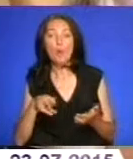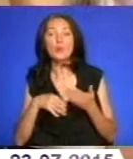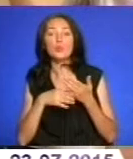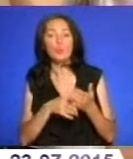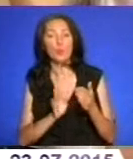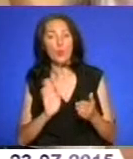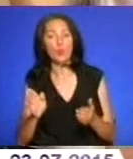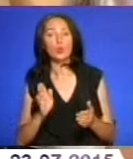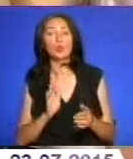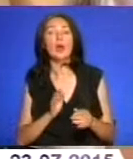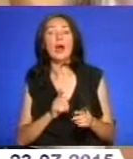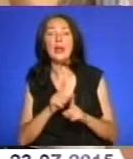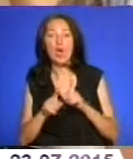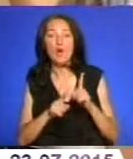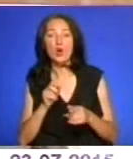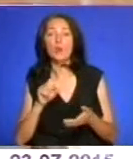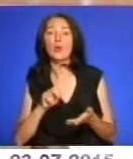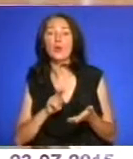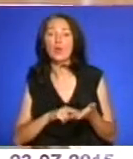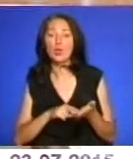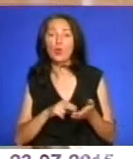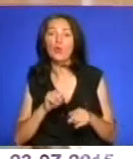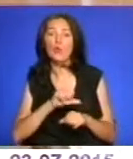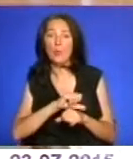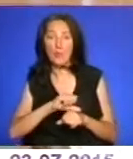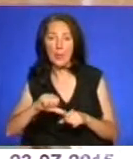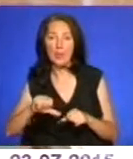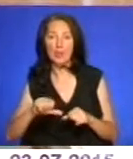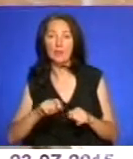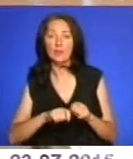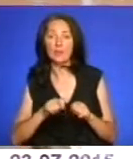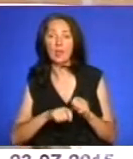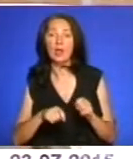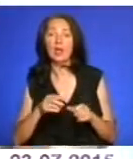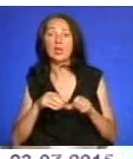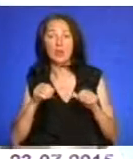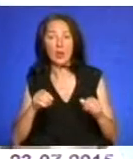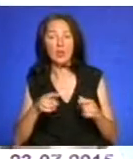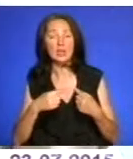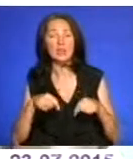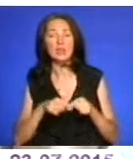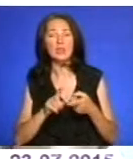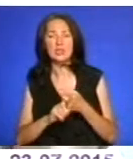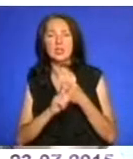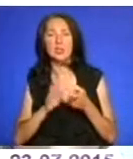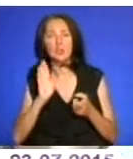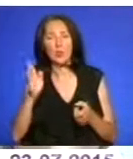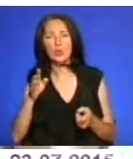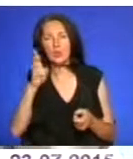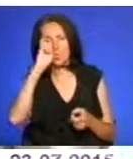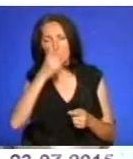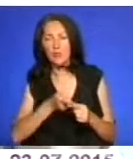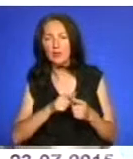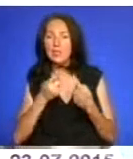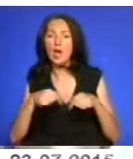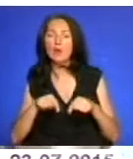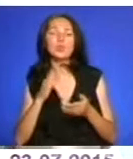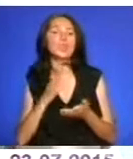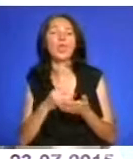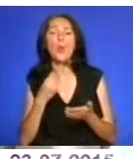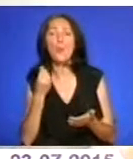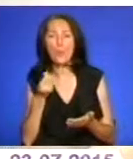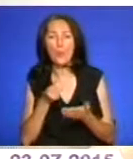відбуватися реформи у податковій, митній, земельній сферах, залежатиме майбутнє держави, оскільки саме ці галузі є